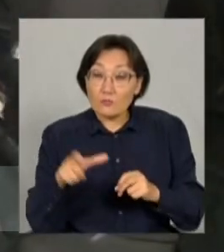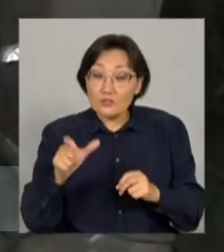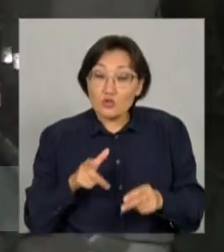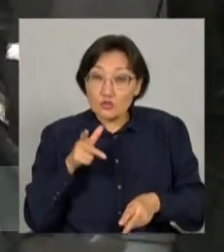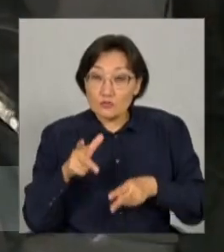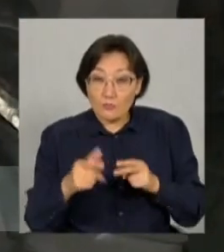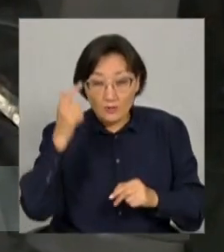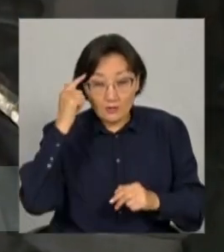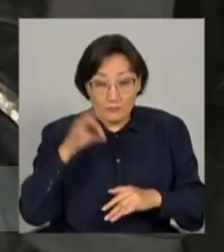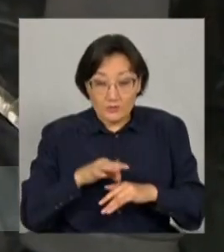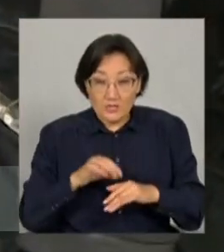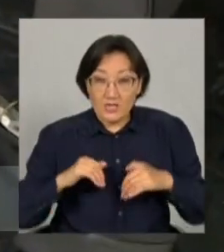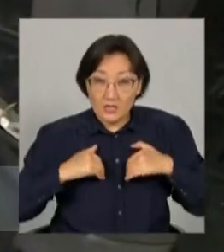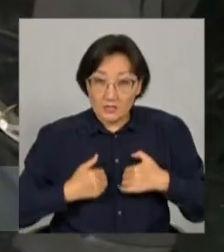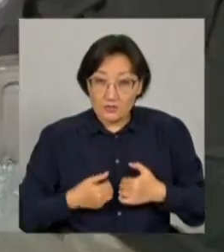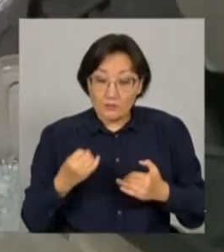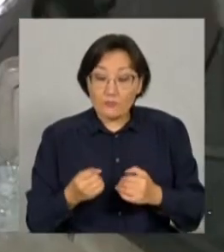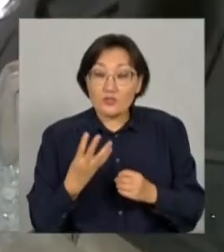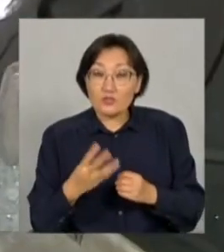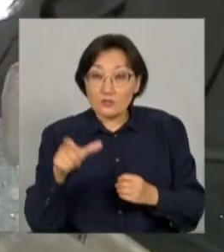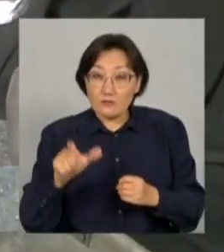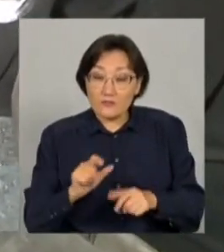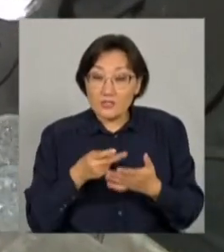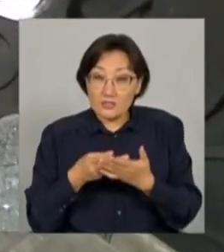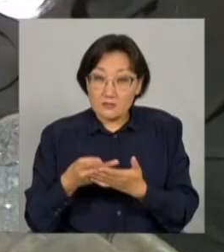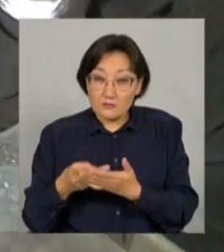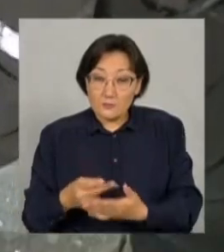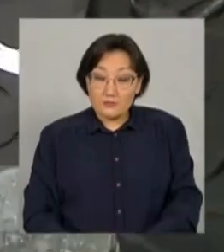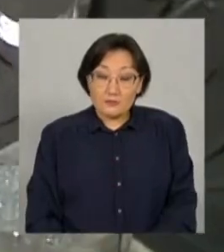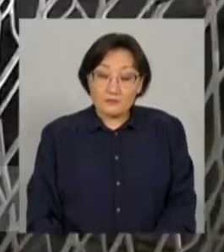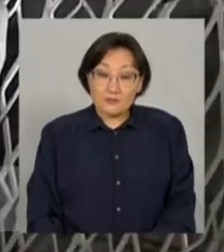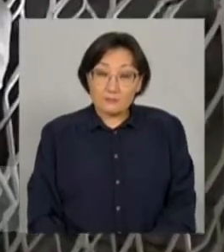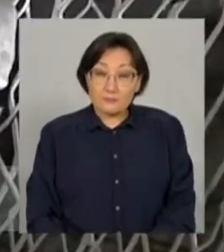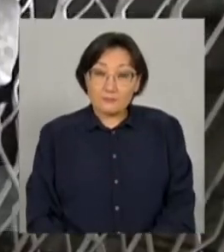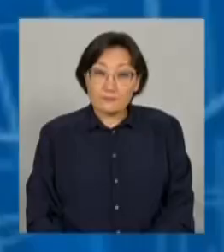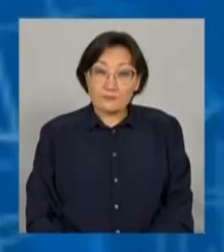с жалобами на головную боль и кашель. Четверых из них госпитализировали.